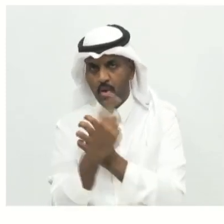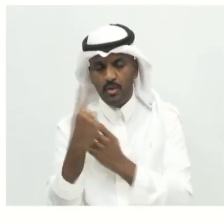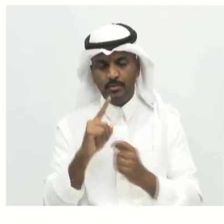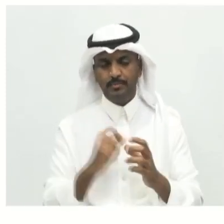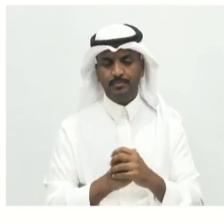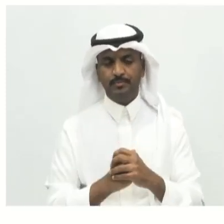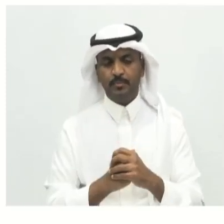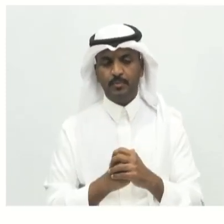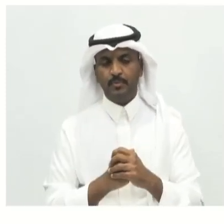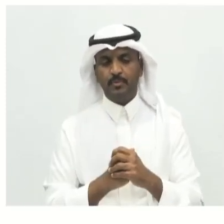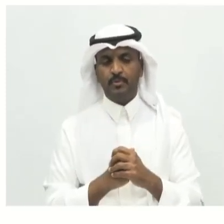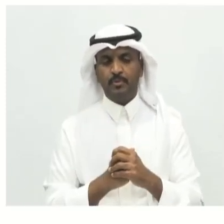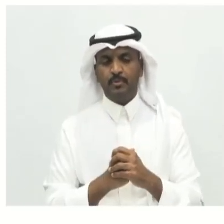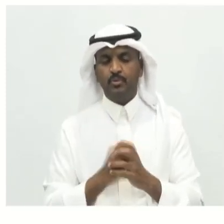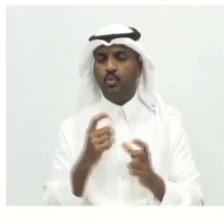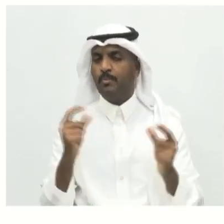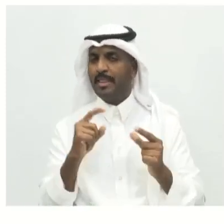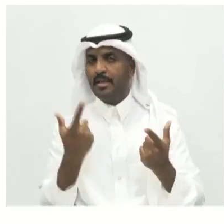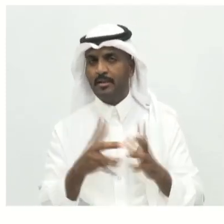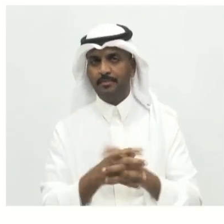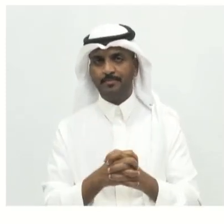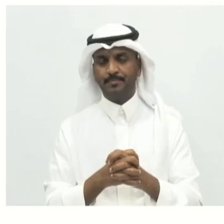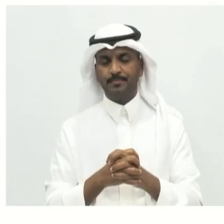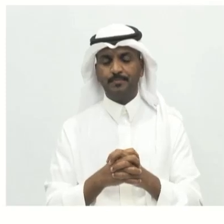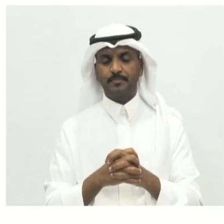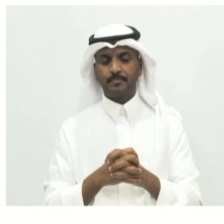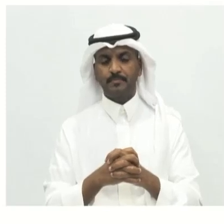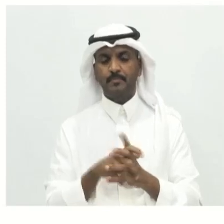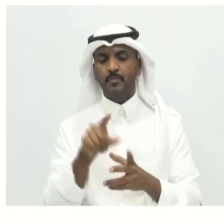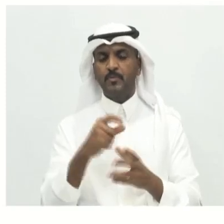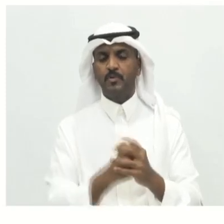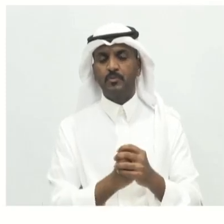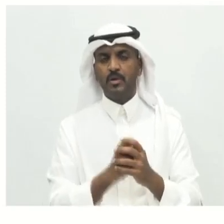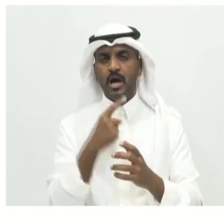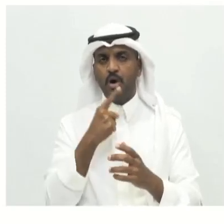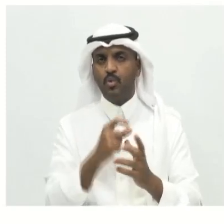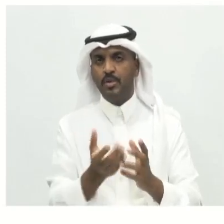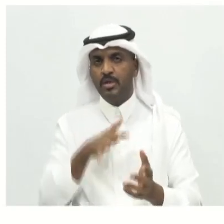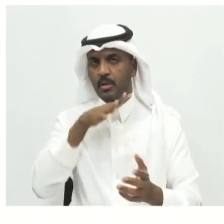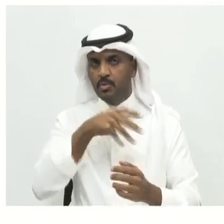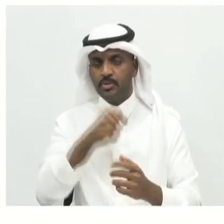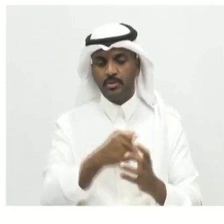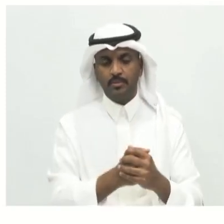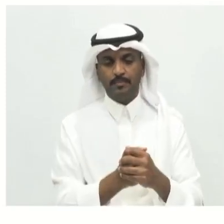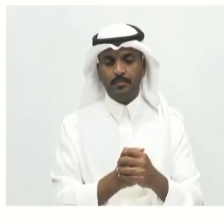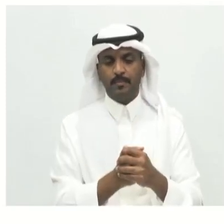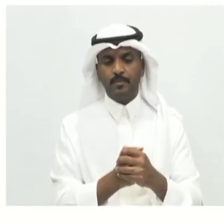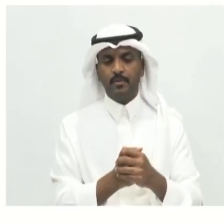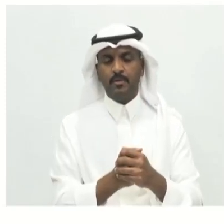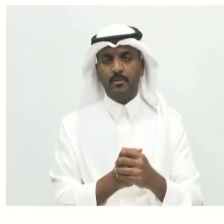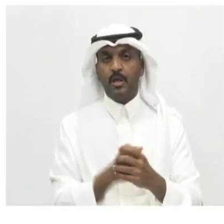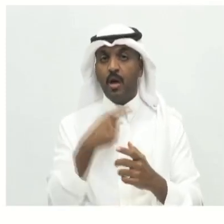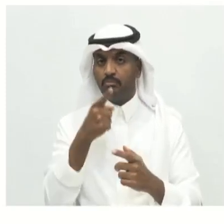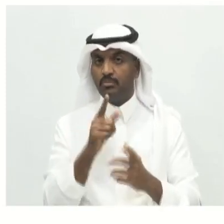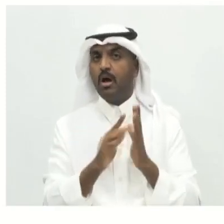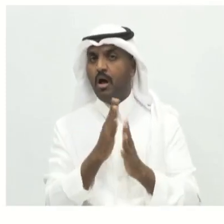بالمحرم لاحظوا ما الدليل احسنتم لقول النبي صلى الله عليه وسلم قولوا عليه الصلاه